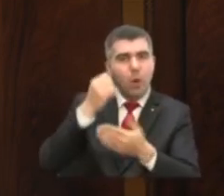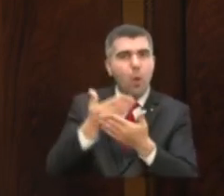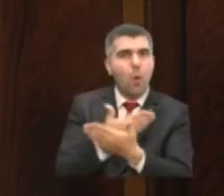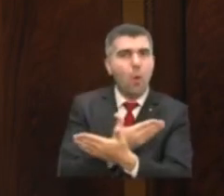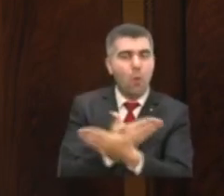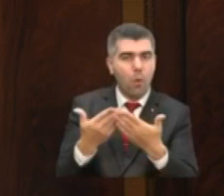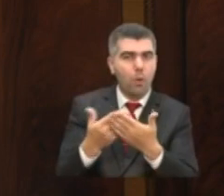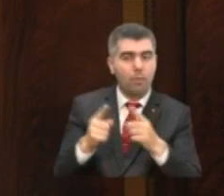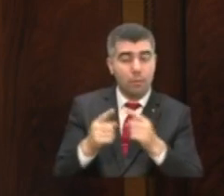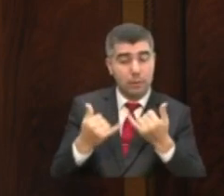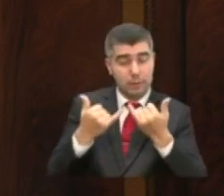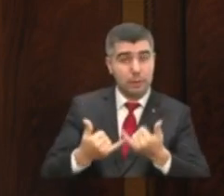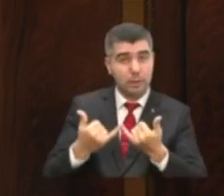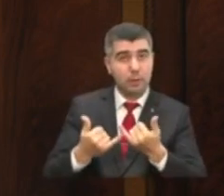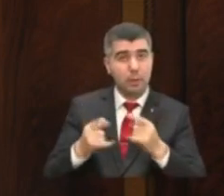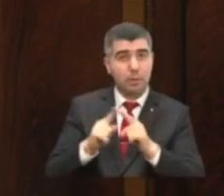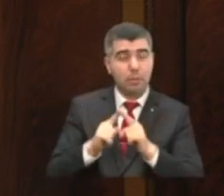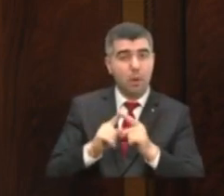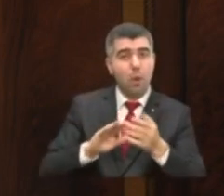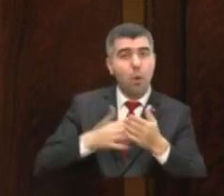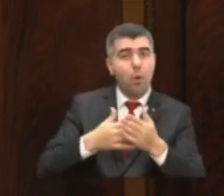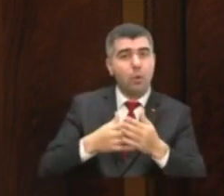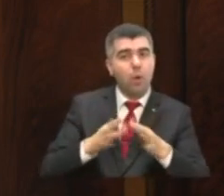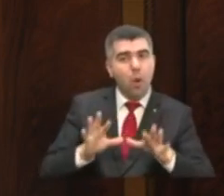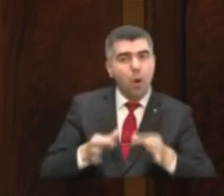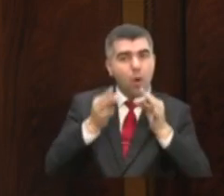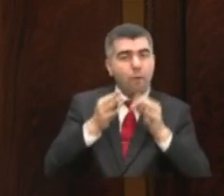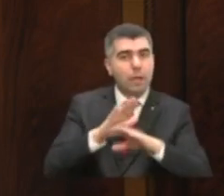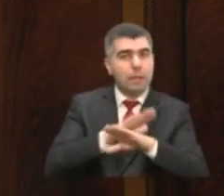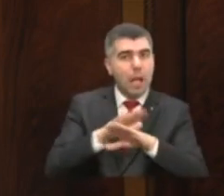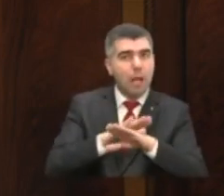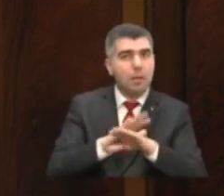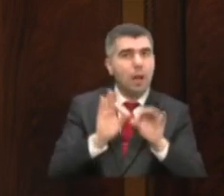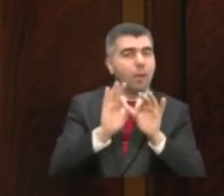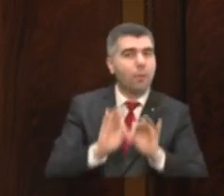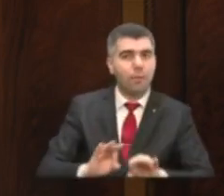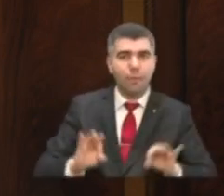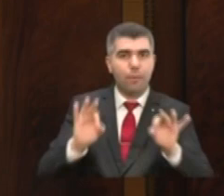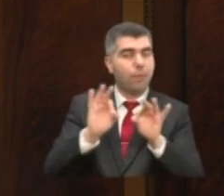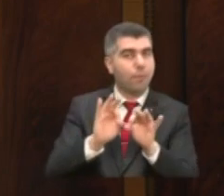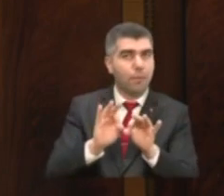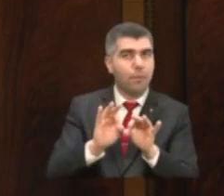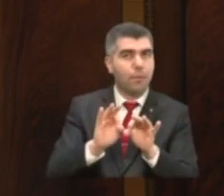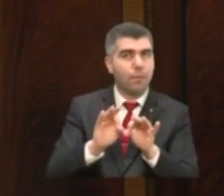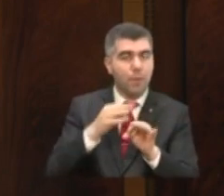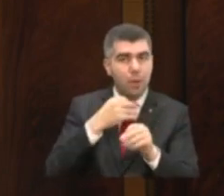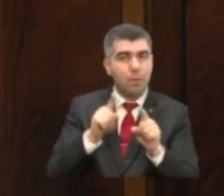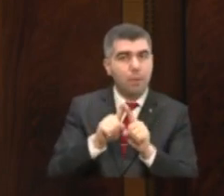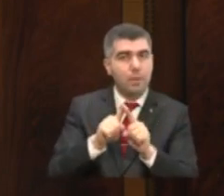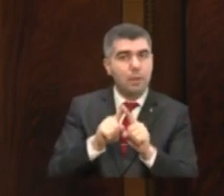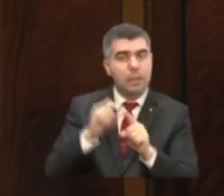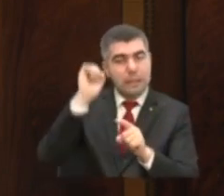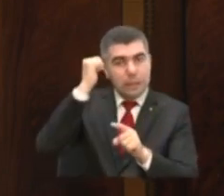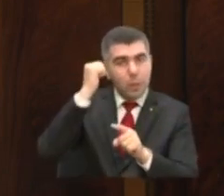حطيتها الآن في أرض الواقع ما غاديش تعطيك سياسة مندمجة، لأن كاين تضارب، كاين تضارب في قطاع واحد غير بين